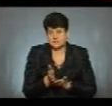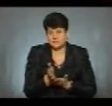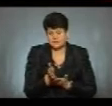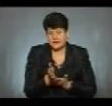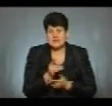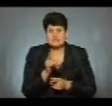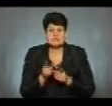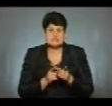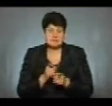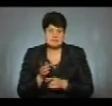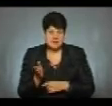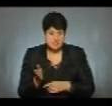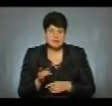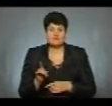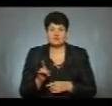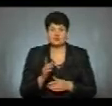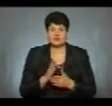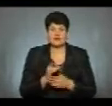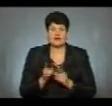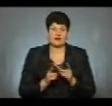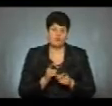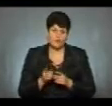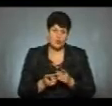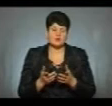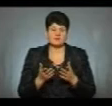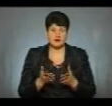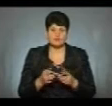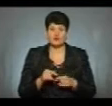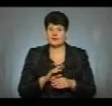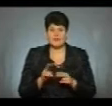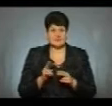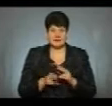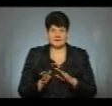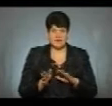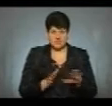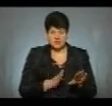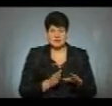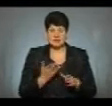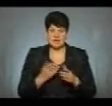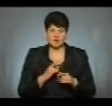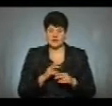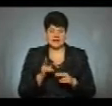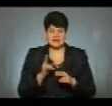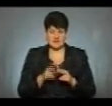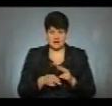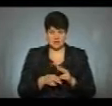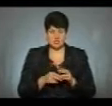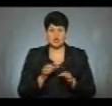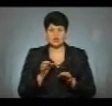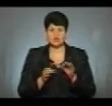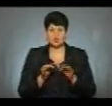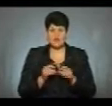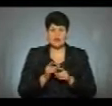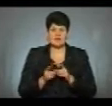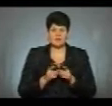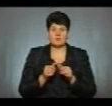скажімо, зміни, от в чому полягає реформа, вона така так і не завершилась. І якщо не завершена судова